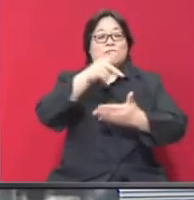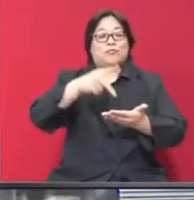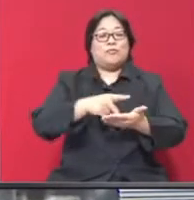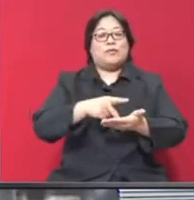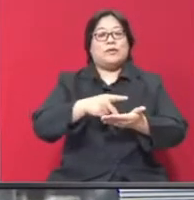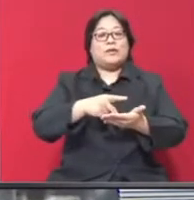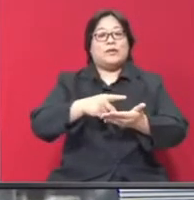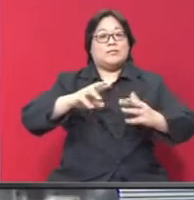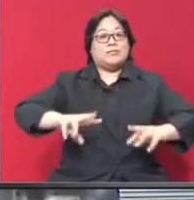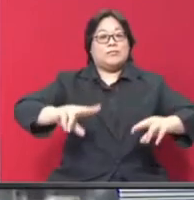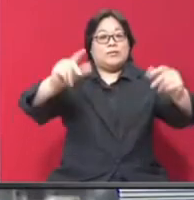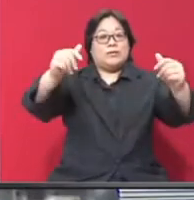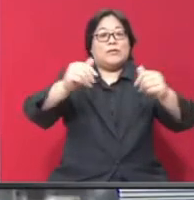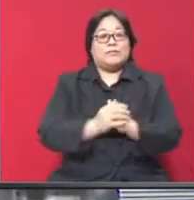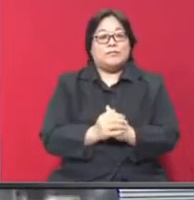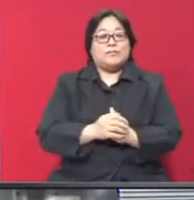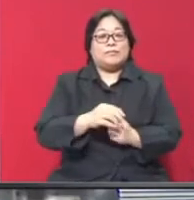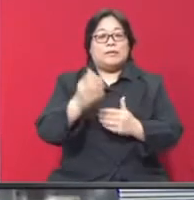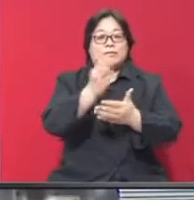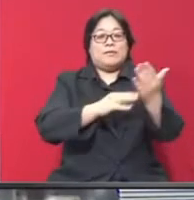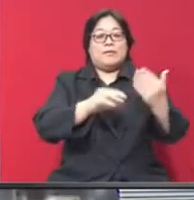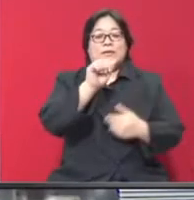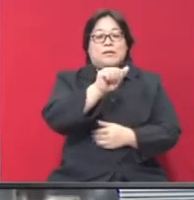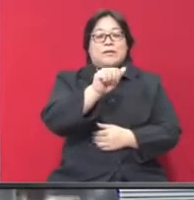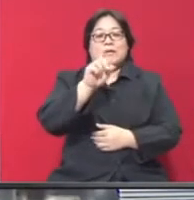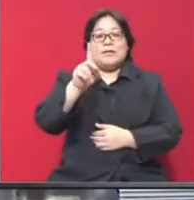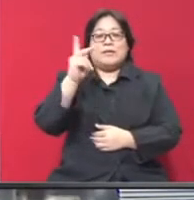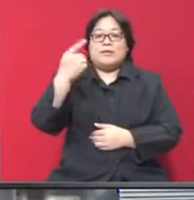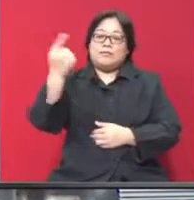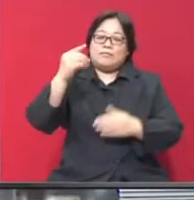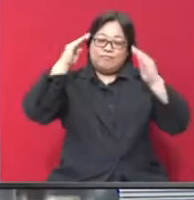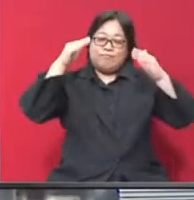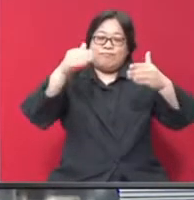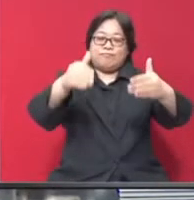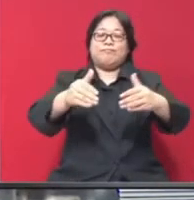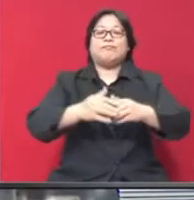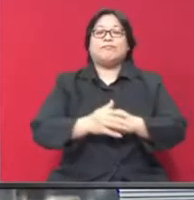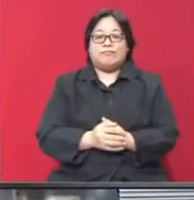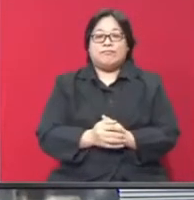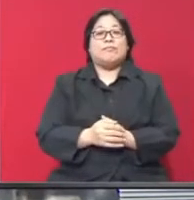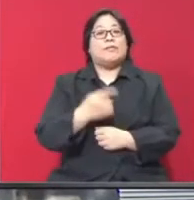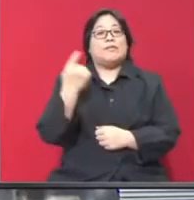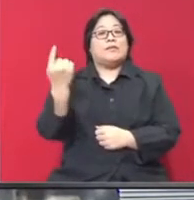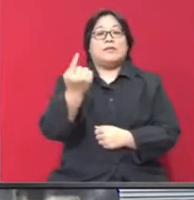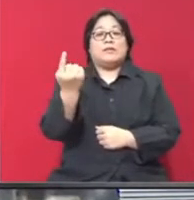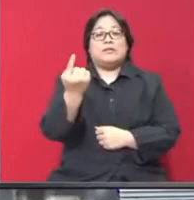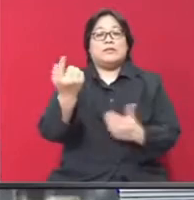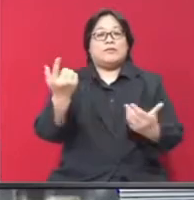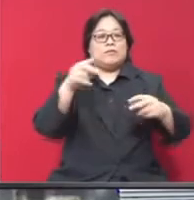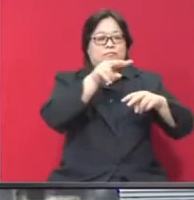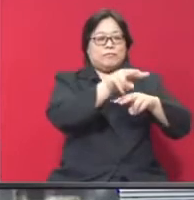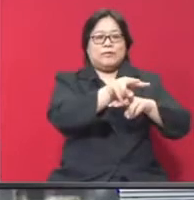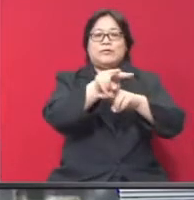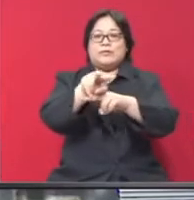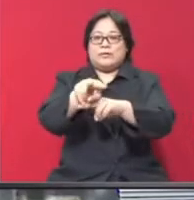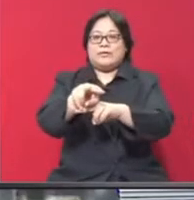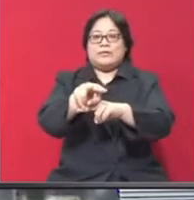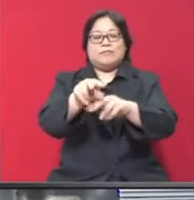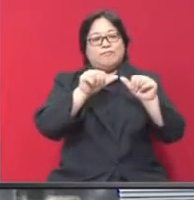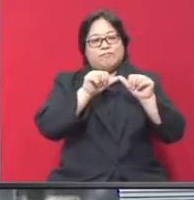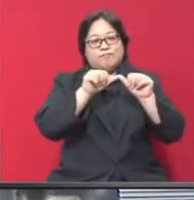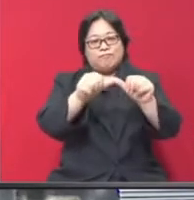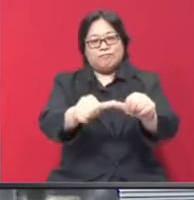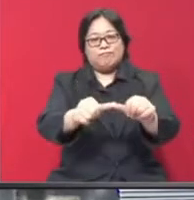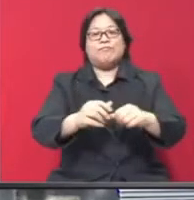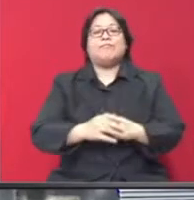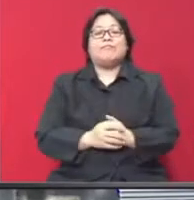sebagainya ia ke Edition memberikan tumpuan supaya satu monitoring terus